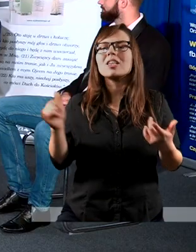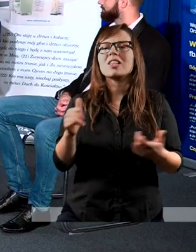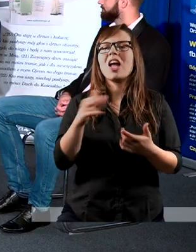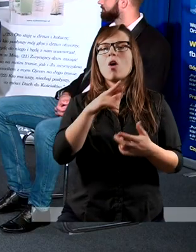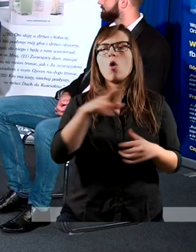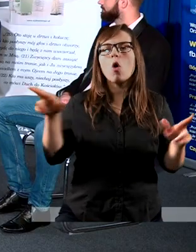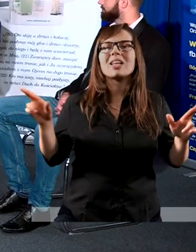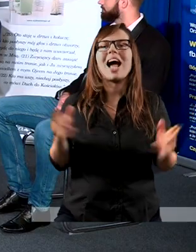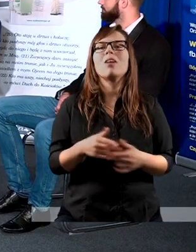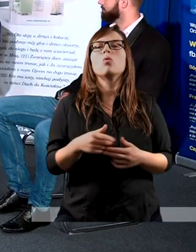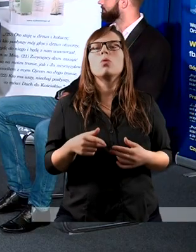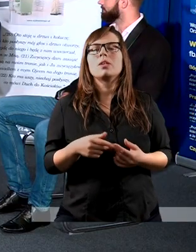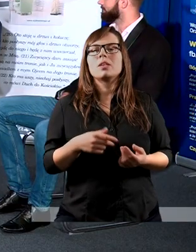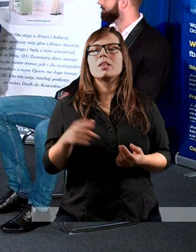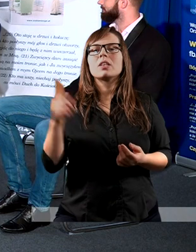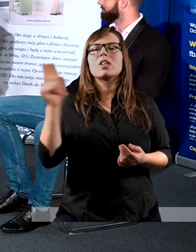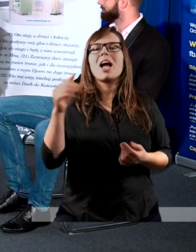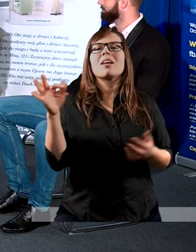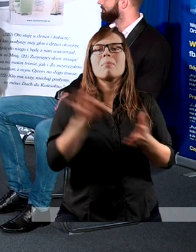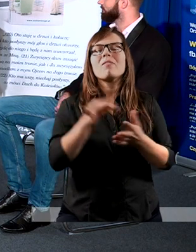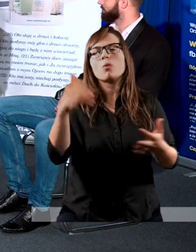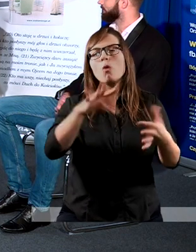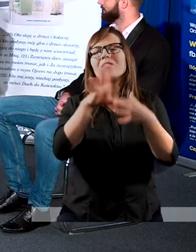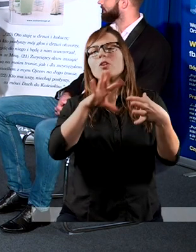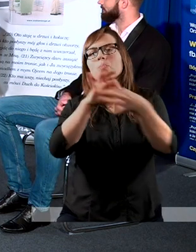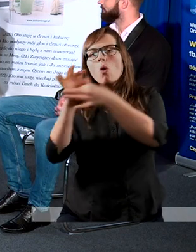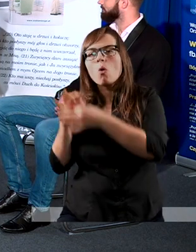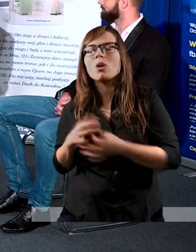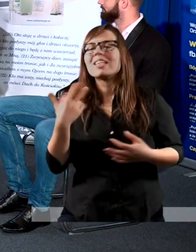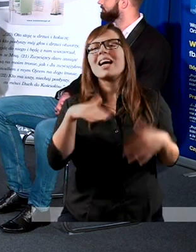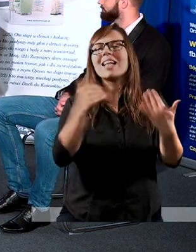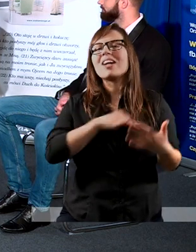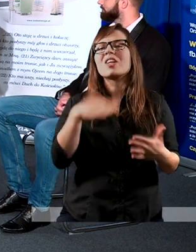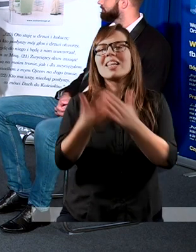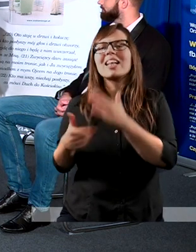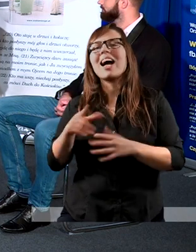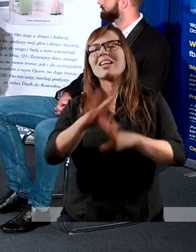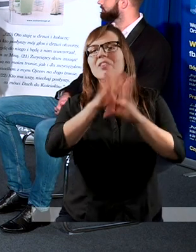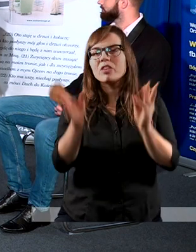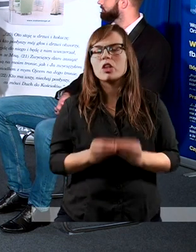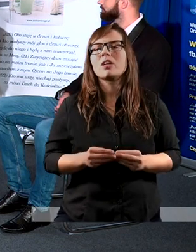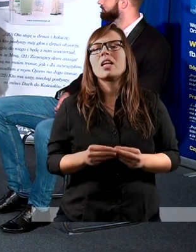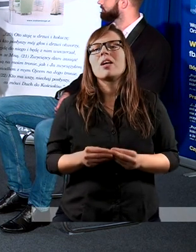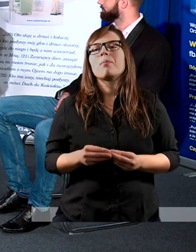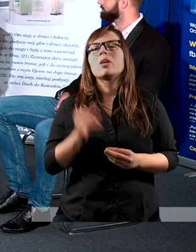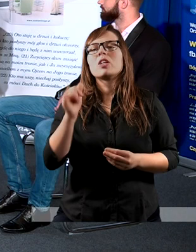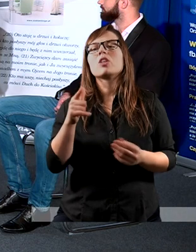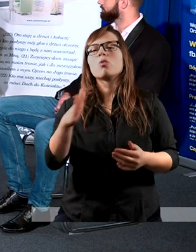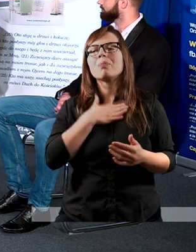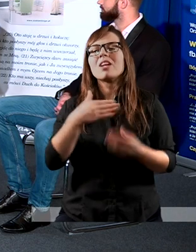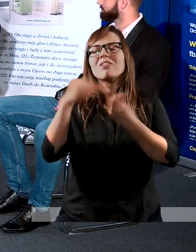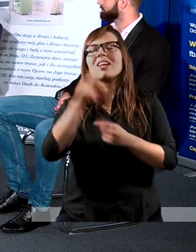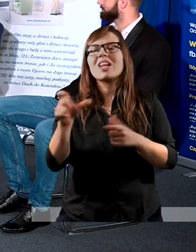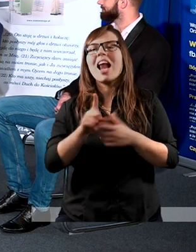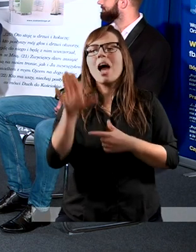rodzaju, widzisz, sukces. Ja myślę, że istotą jest połączyć to wszystko, nie dać się zatracić w tym pędzie właśnie świata i mieć miejsce dla Boga.